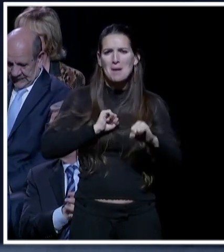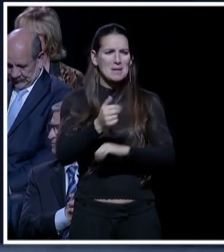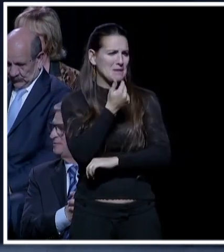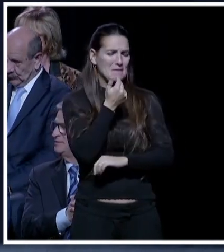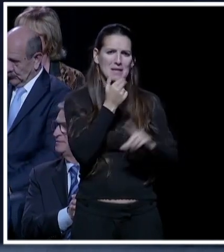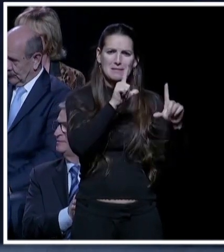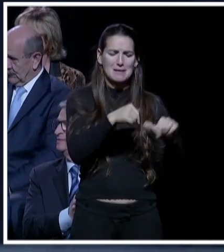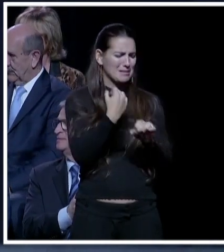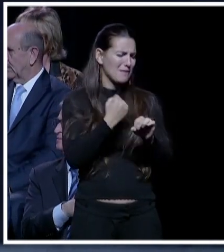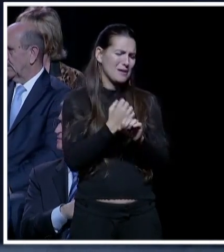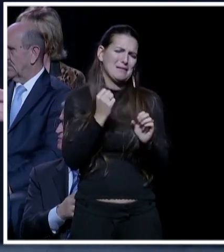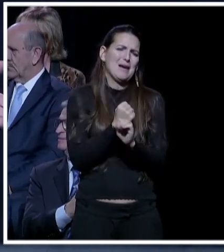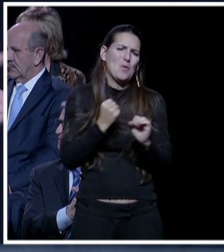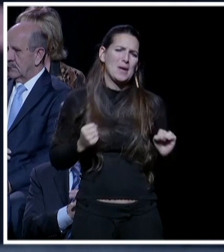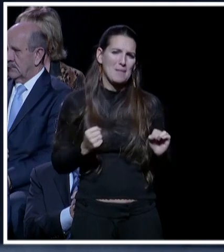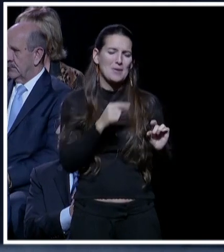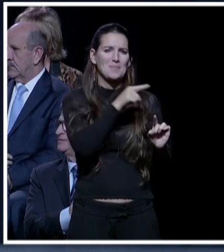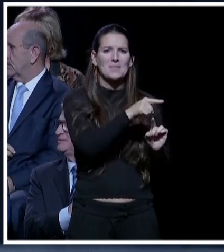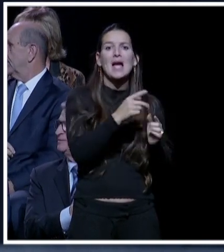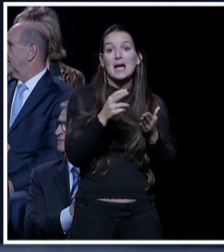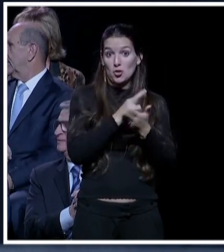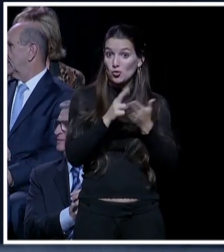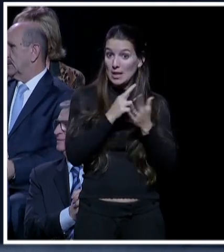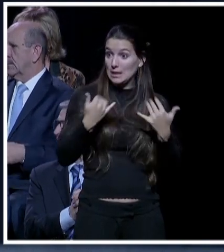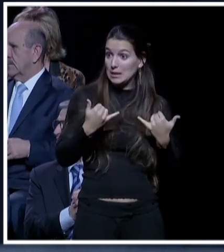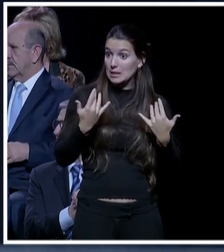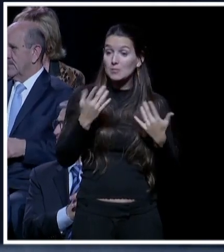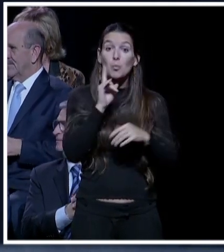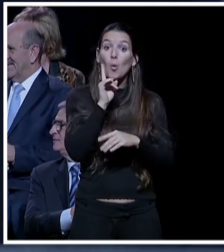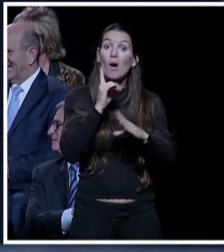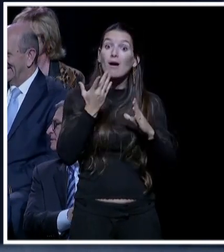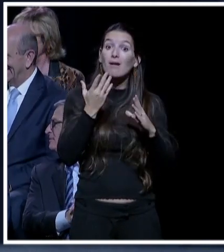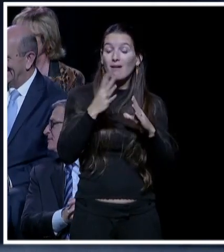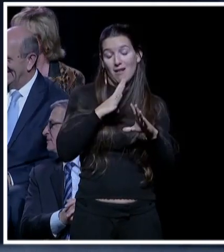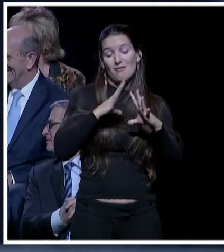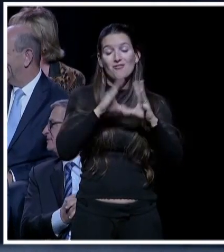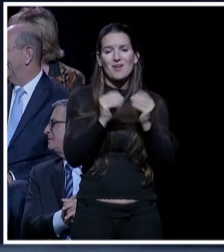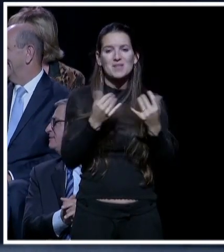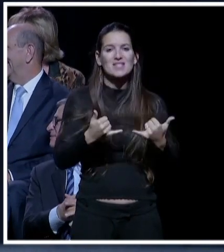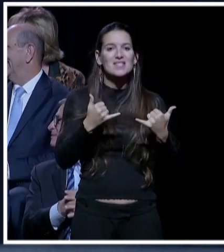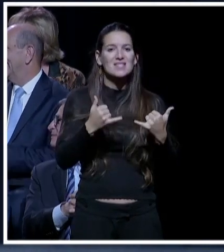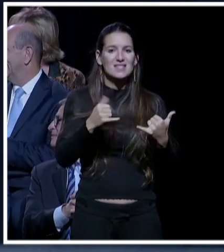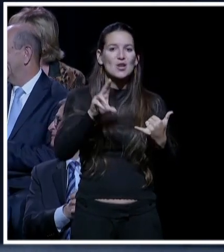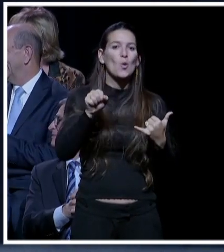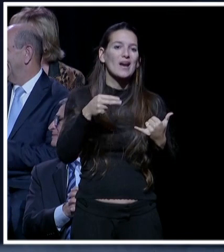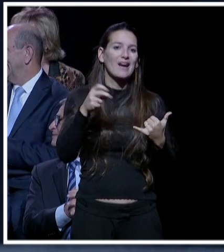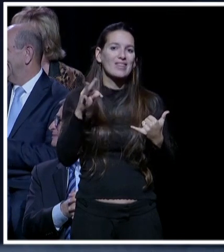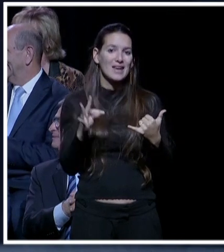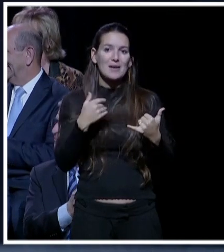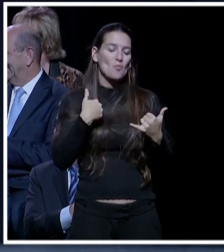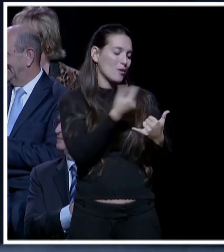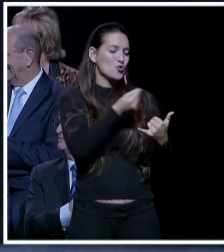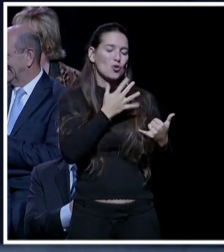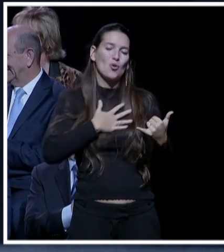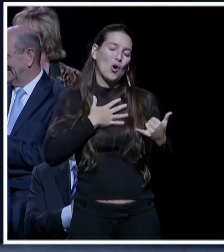travail remarquable. C'est la régionale de l'État parce qu'elle a quand même de la famille au Canet. Mais je voudrais lui dire que je suis toujours très heureuse de la voir, à la fois ici